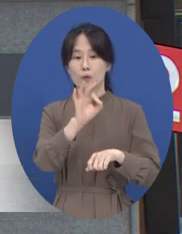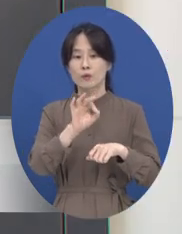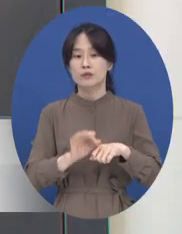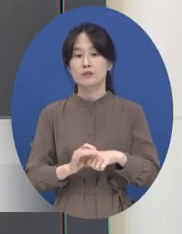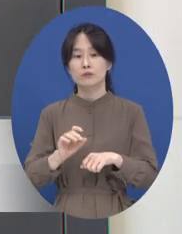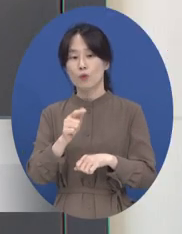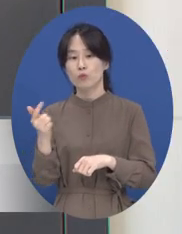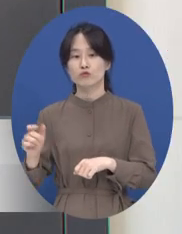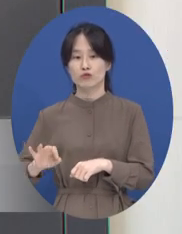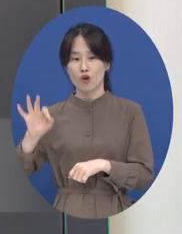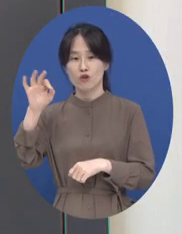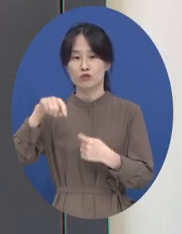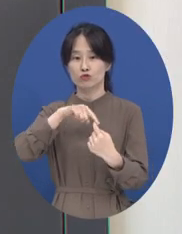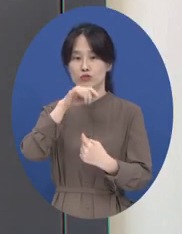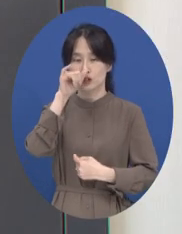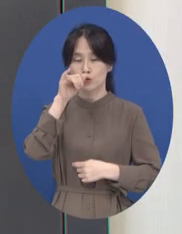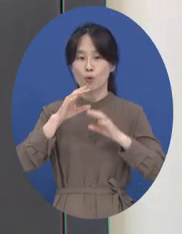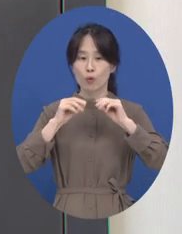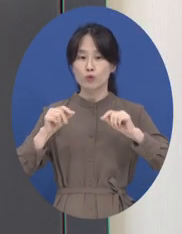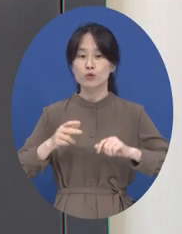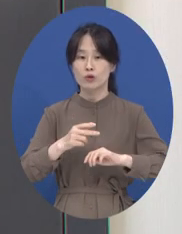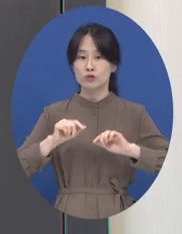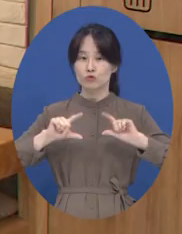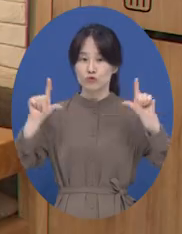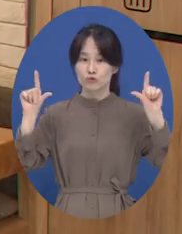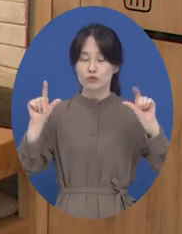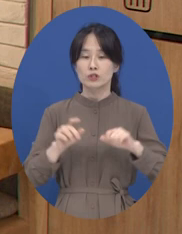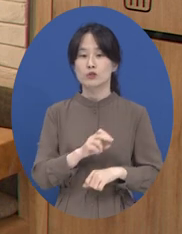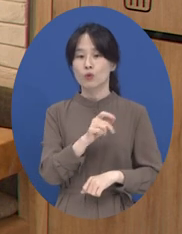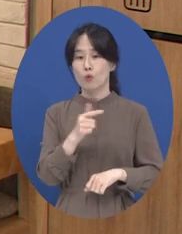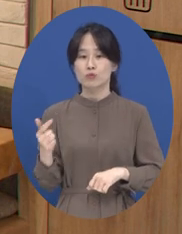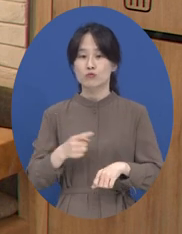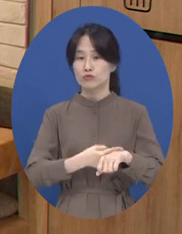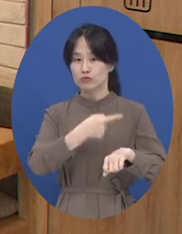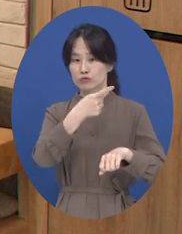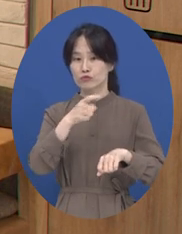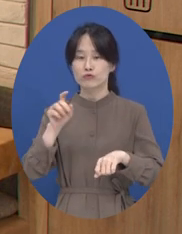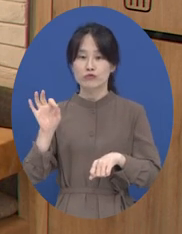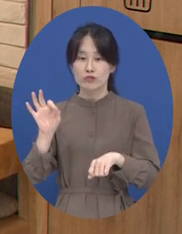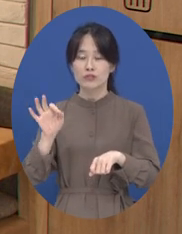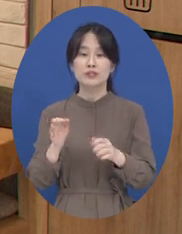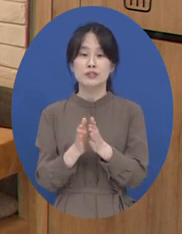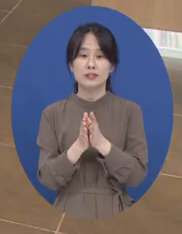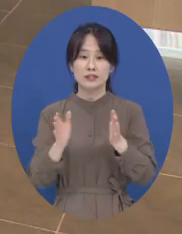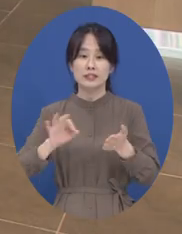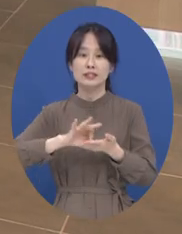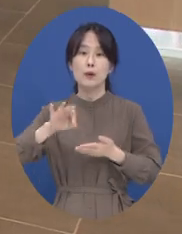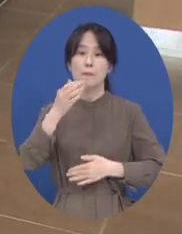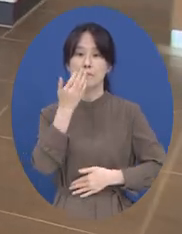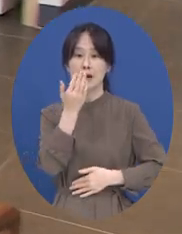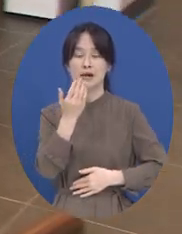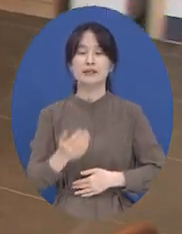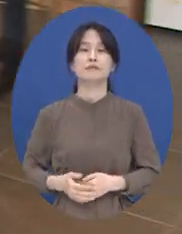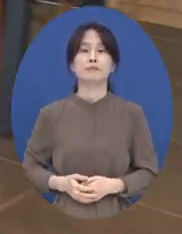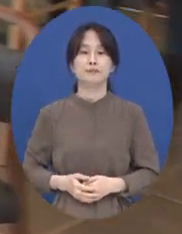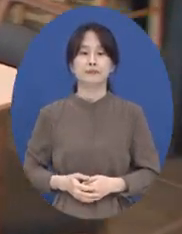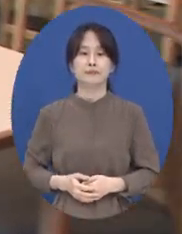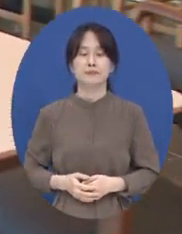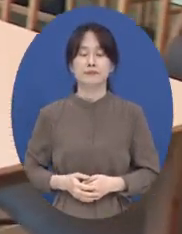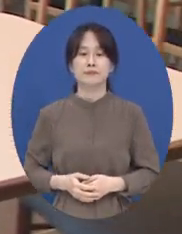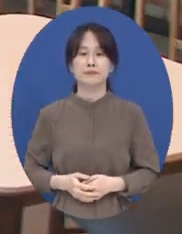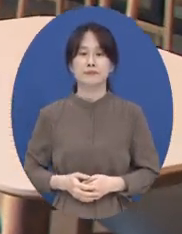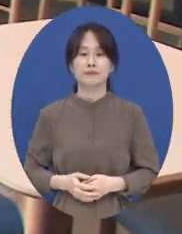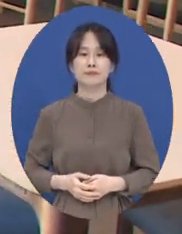10시까지 운영되고 토요일과 일요일에는 오후 1시부터 10시까지 열려 있습니다 경기 gtv 구형